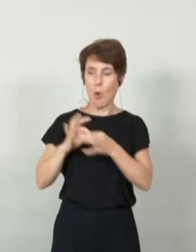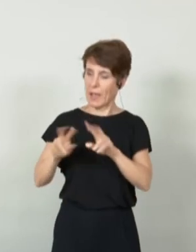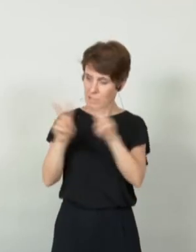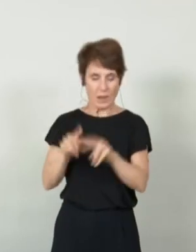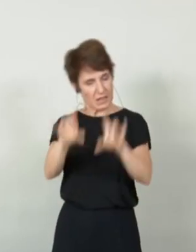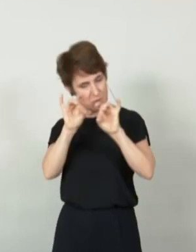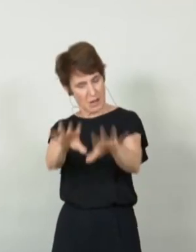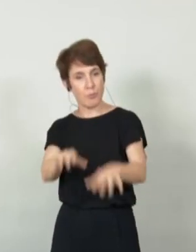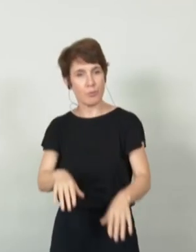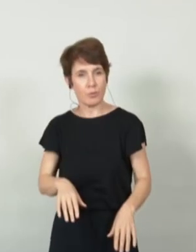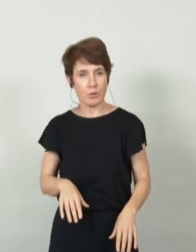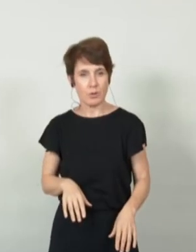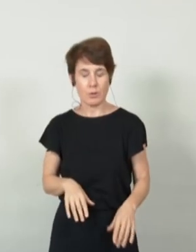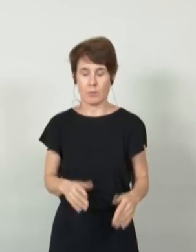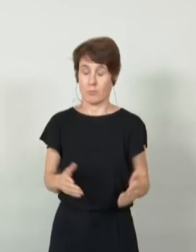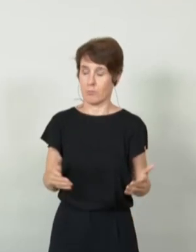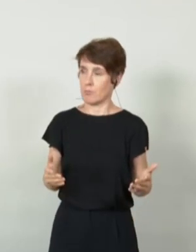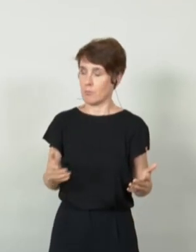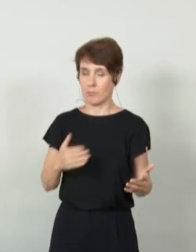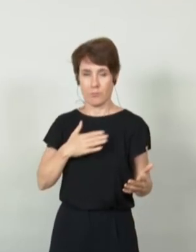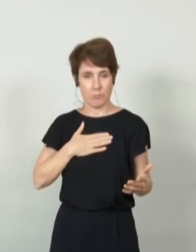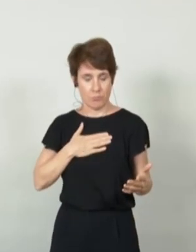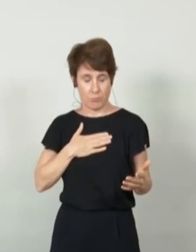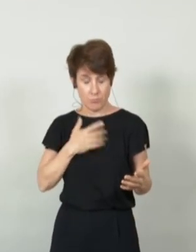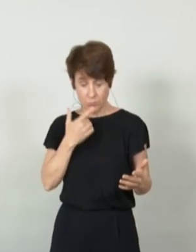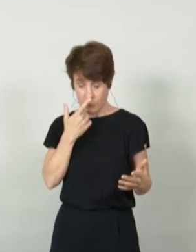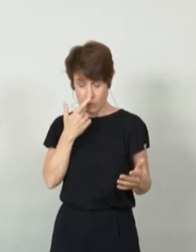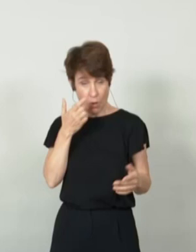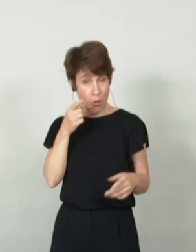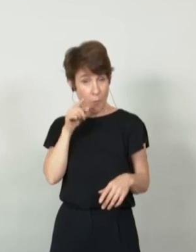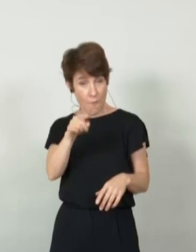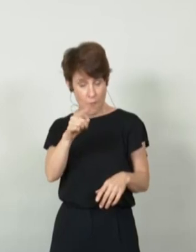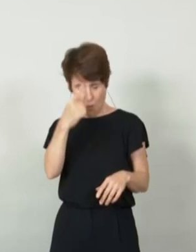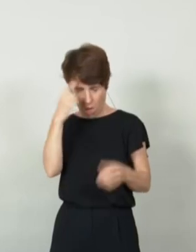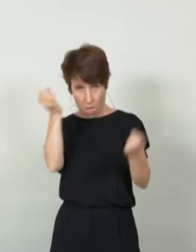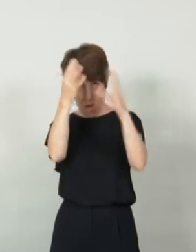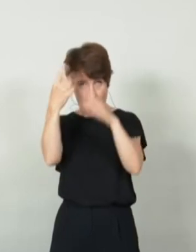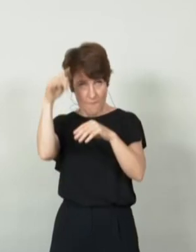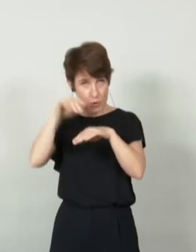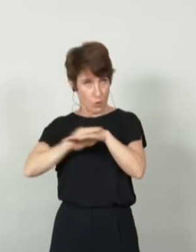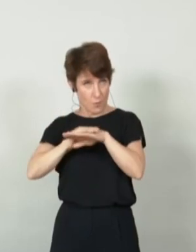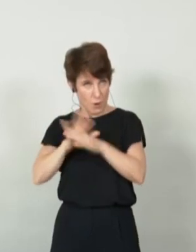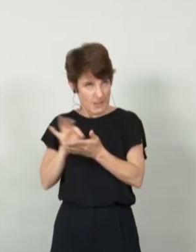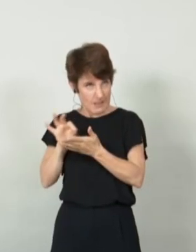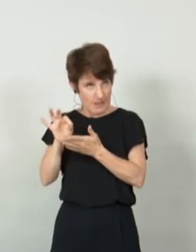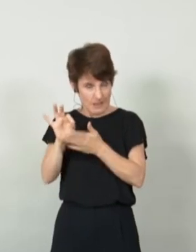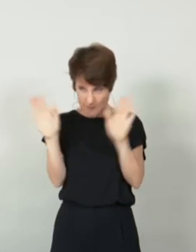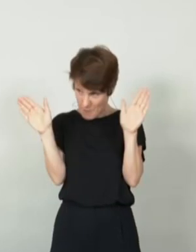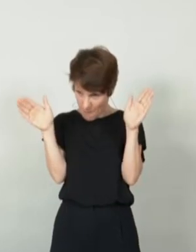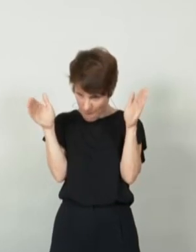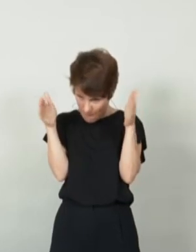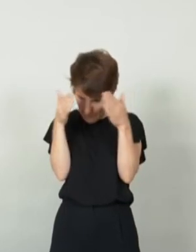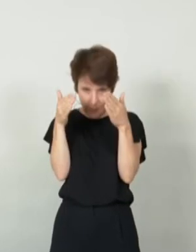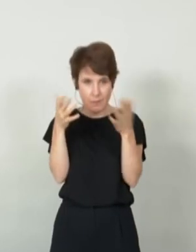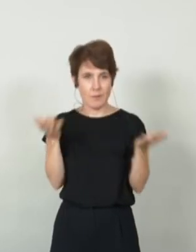trouve que cette exclusion a priori cette idéologie a priori réduit vous réduisez voilà que